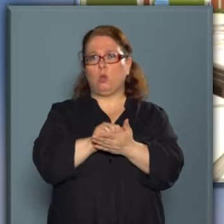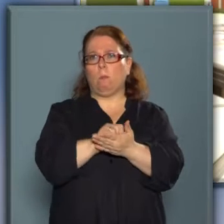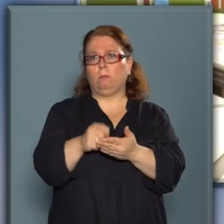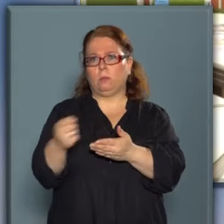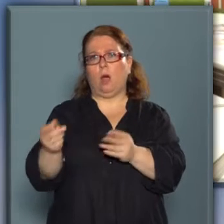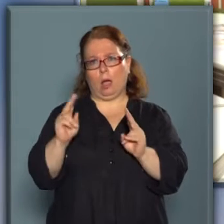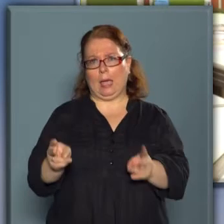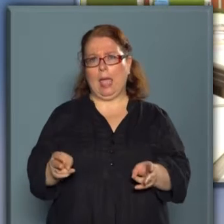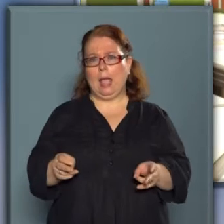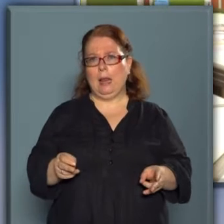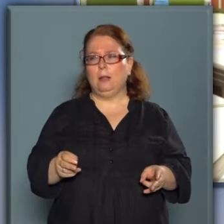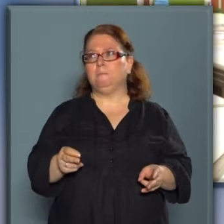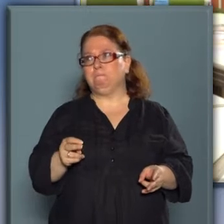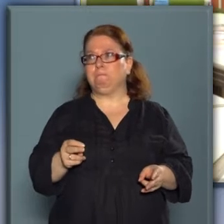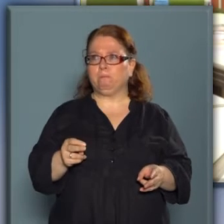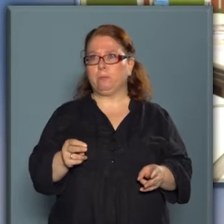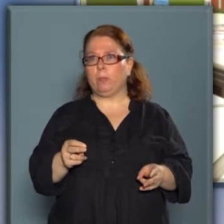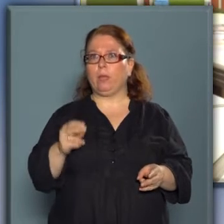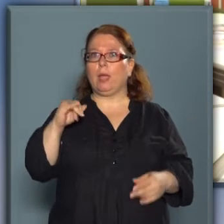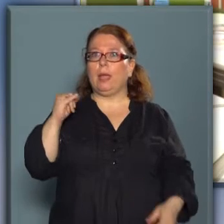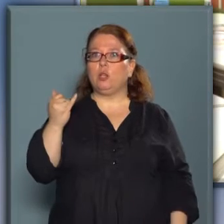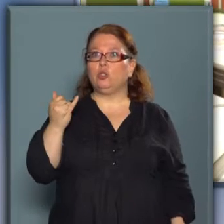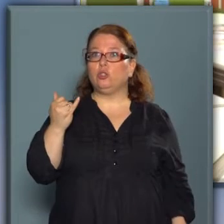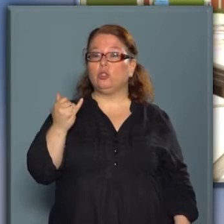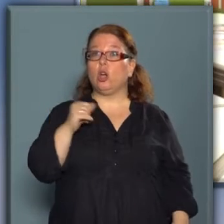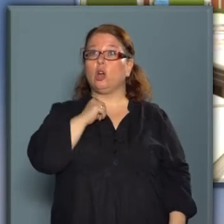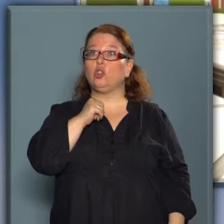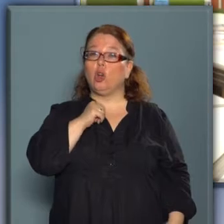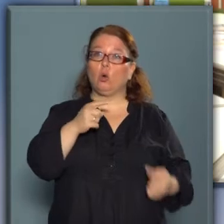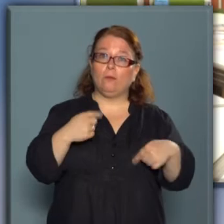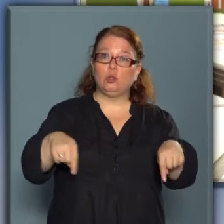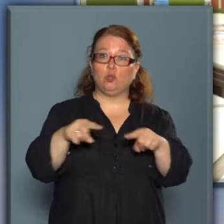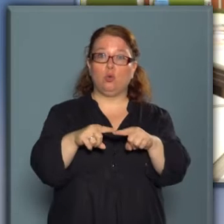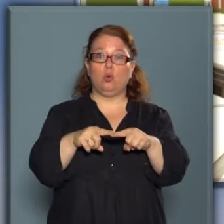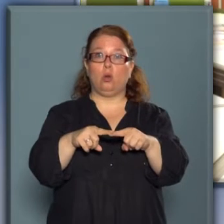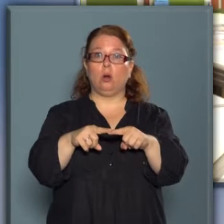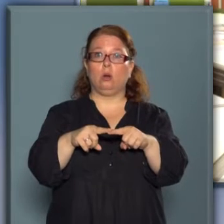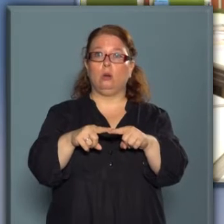kell rendezni, és a Grassalkovics kör